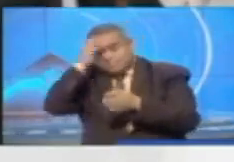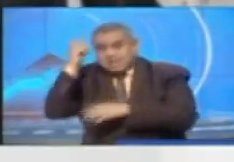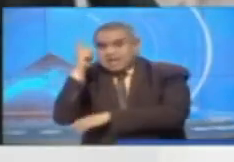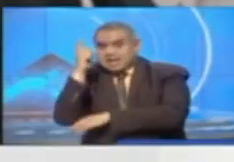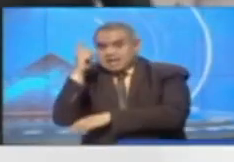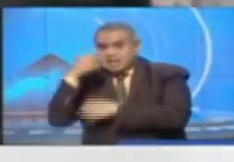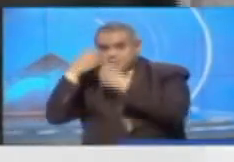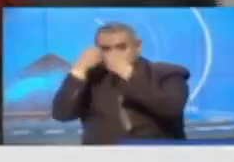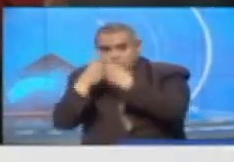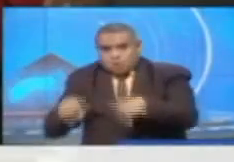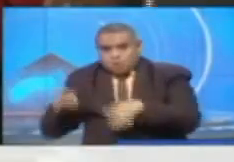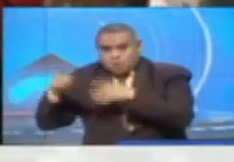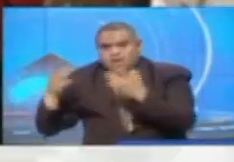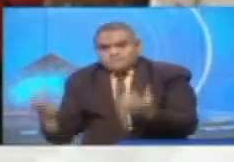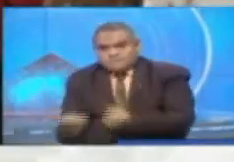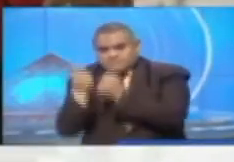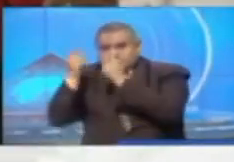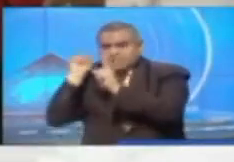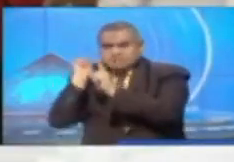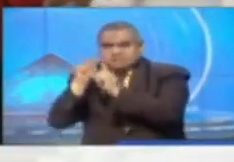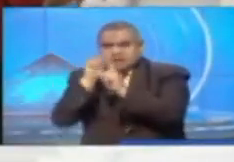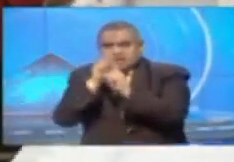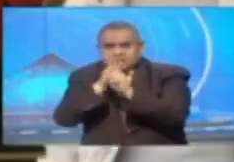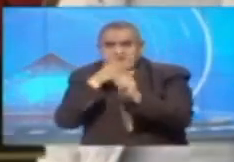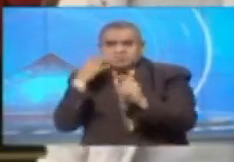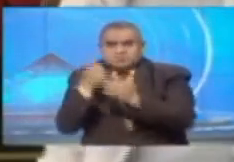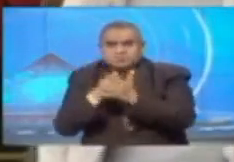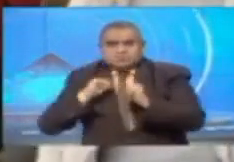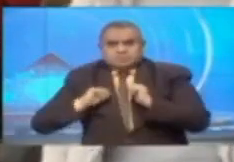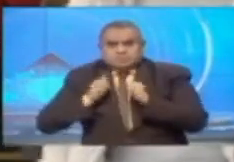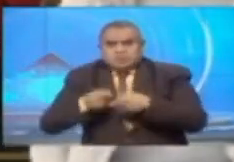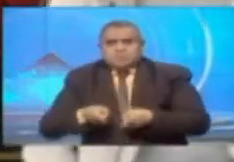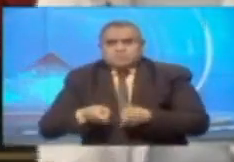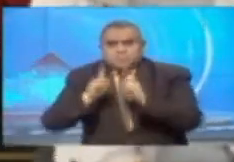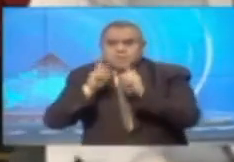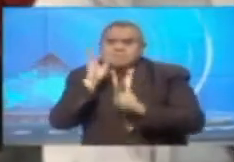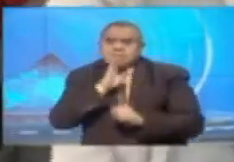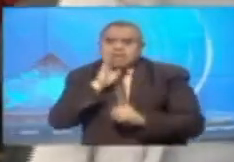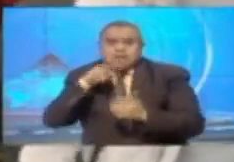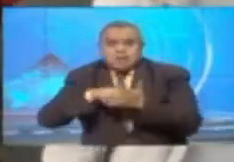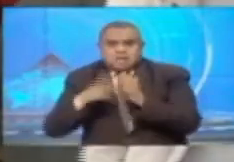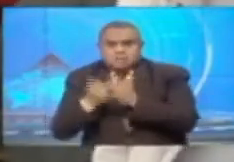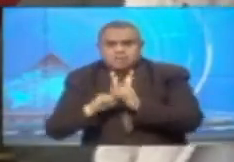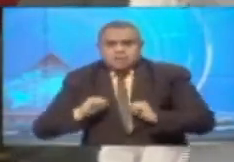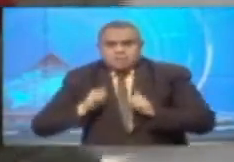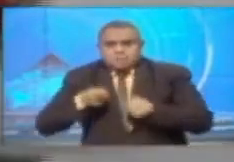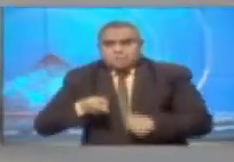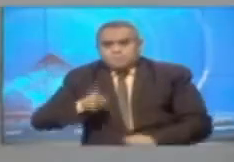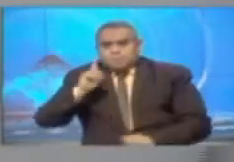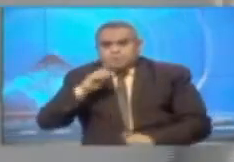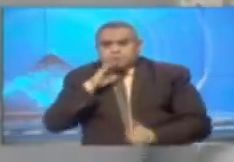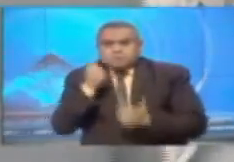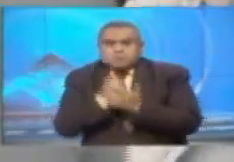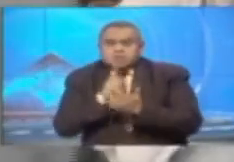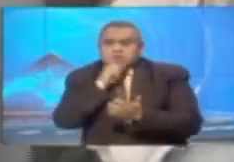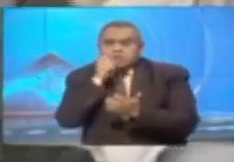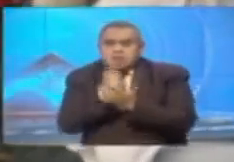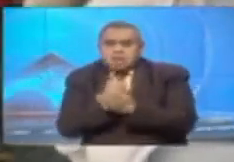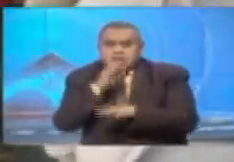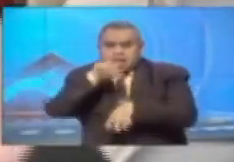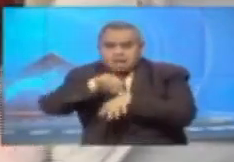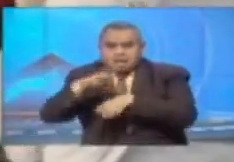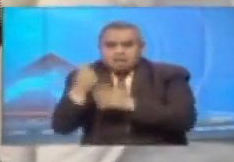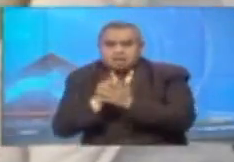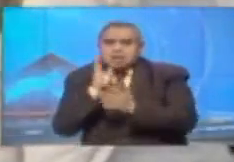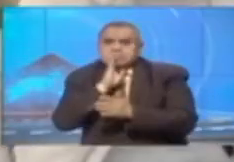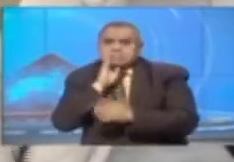المعنى والمبادرات حق الطفل والمبادرات الثقافية والمبادرات زي مبادرة حق الوطن اللي بتجوب جميع